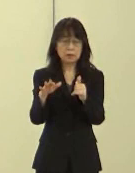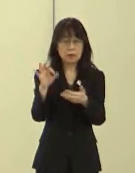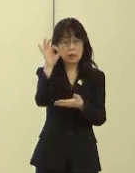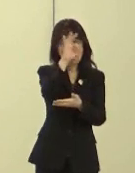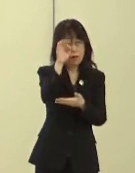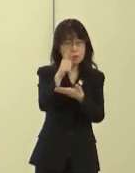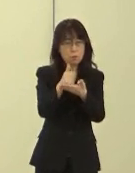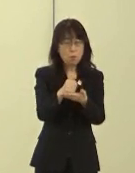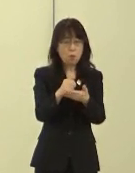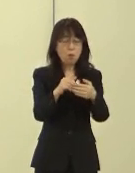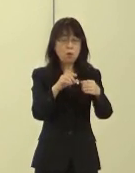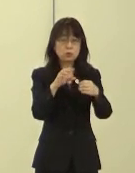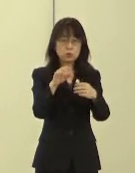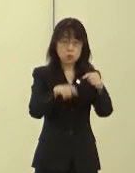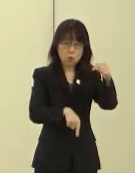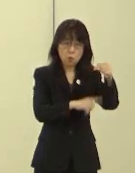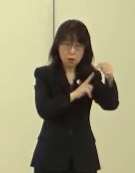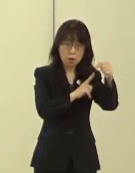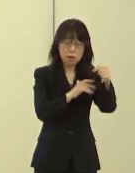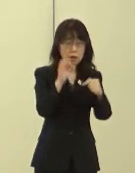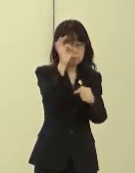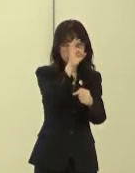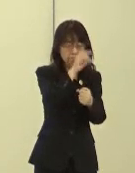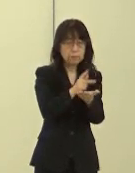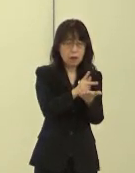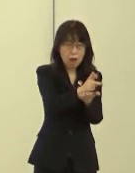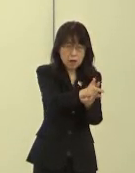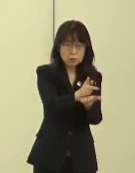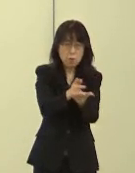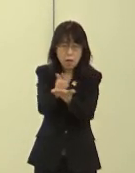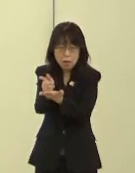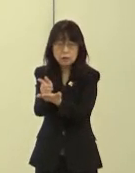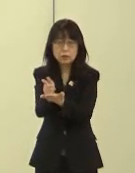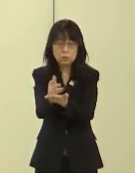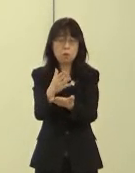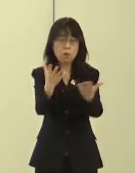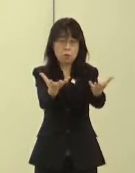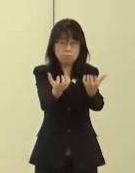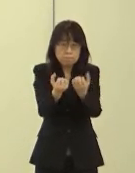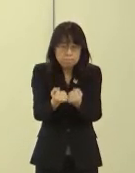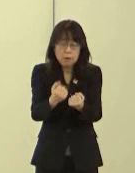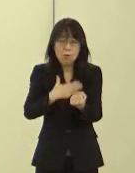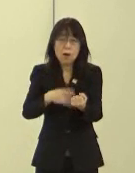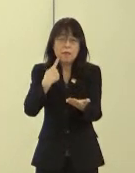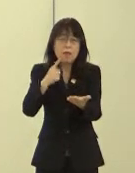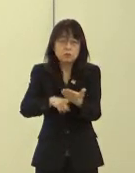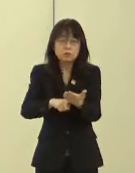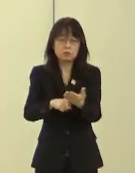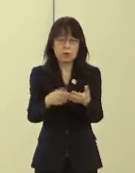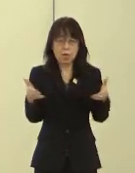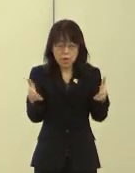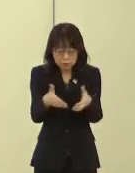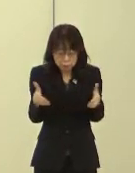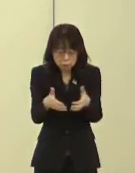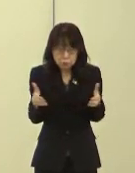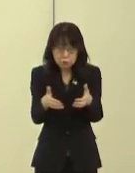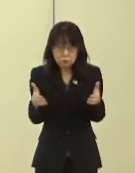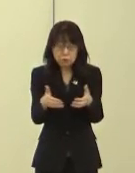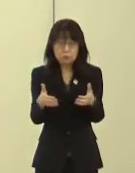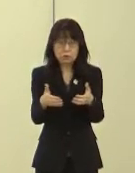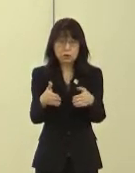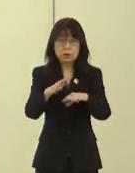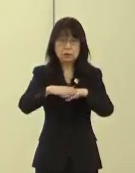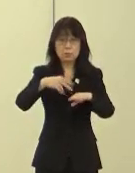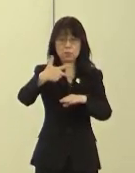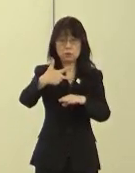ますガイドライン、それらを分かりやすく編集したガイドラインを改めて市のホームページ